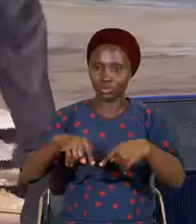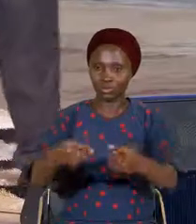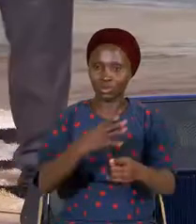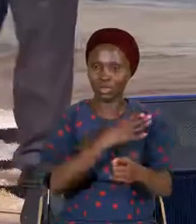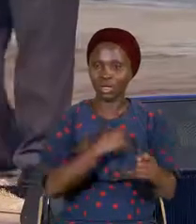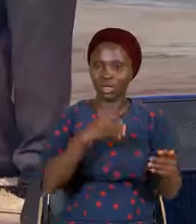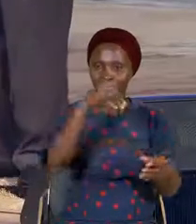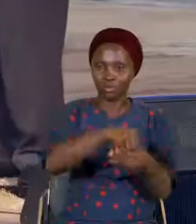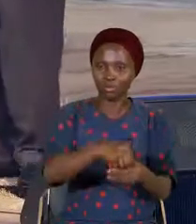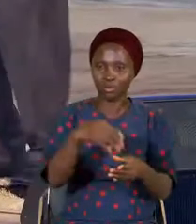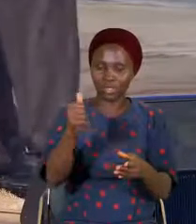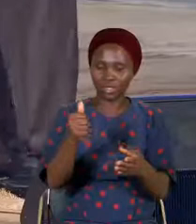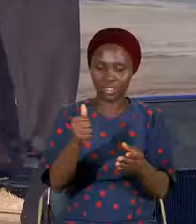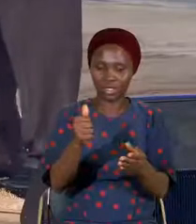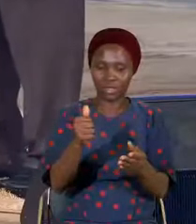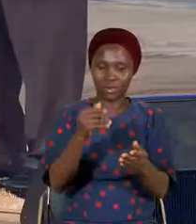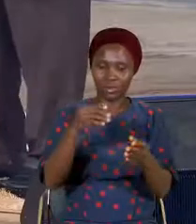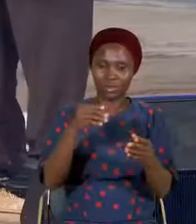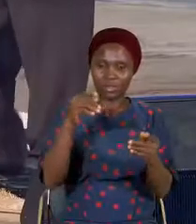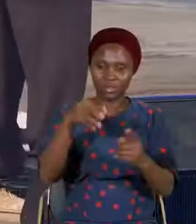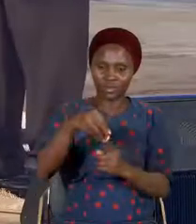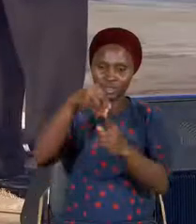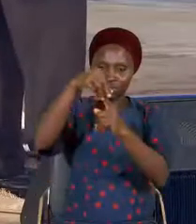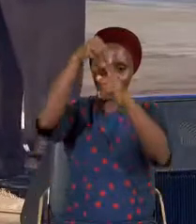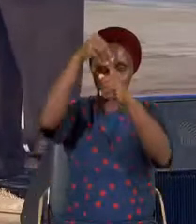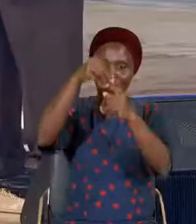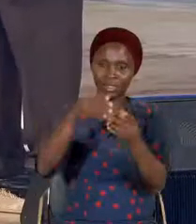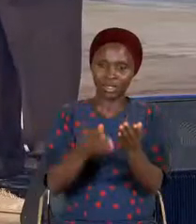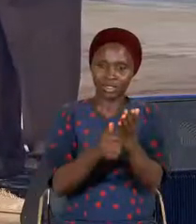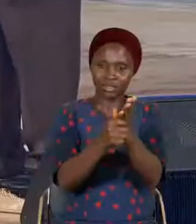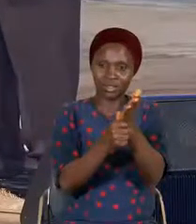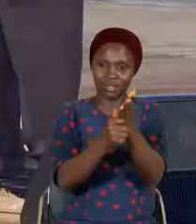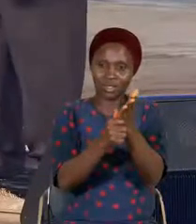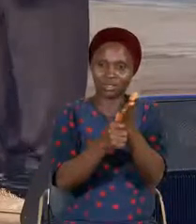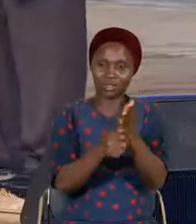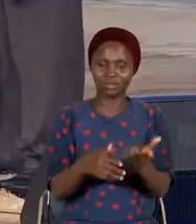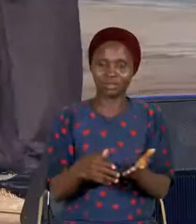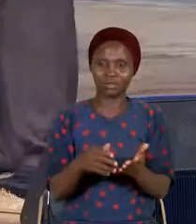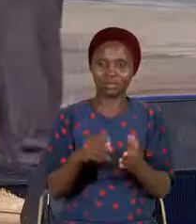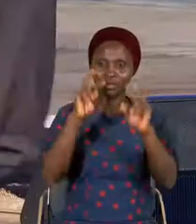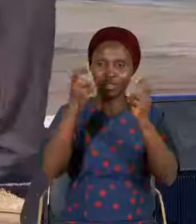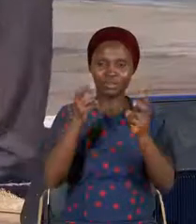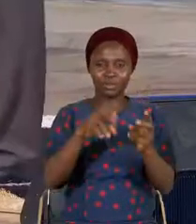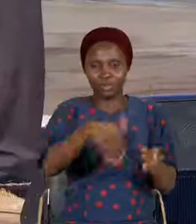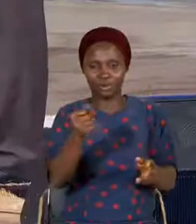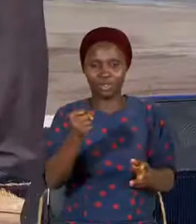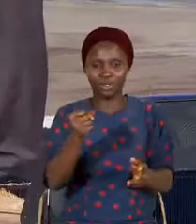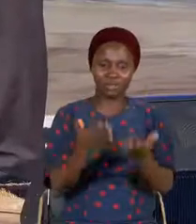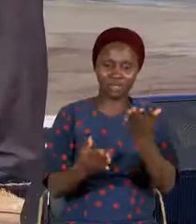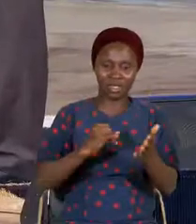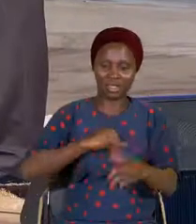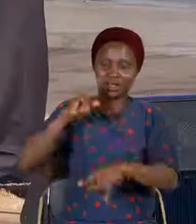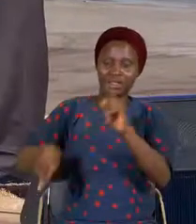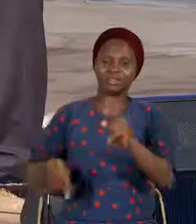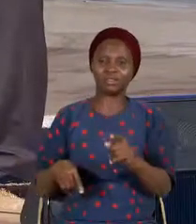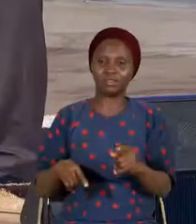Je n'ai pas la sagesse qui consiste à chercher un traité particulier qui dit